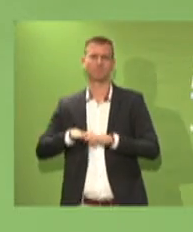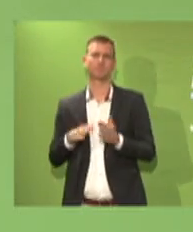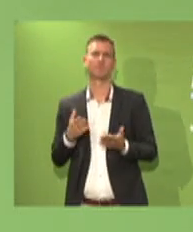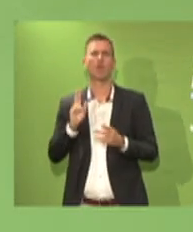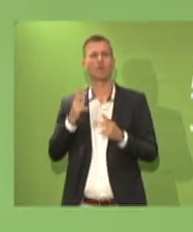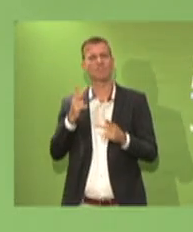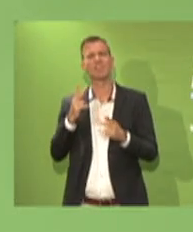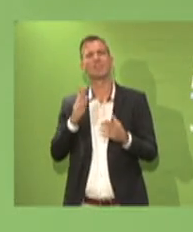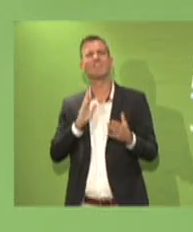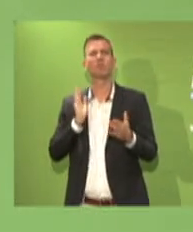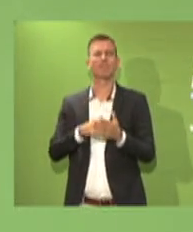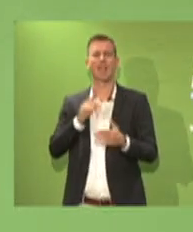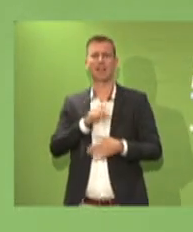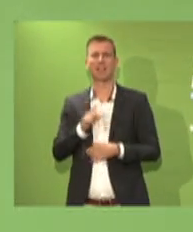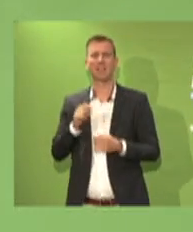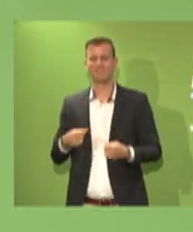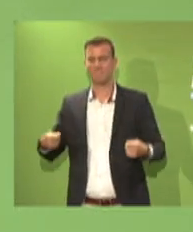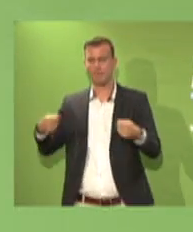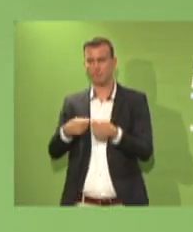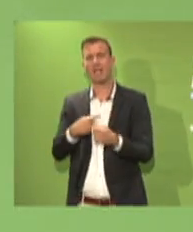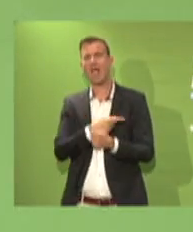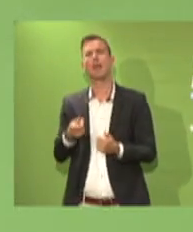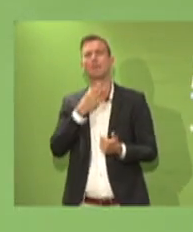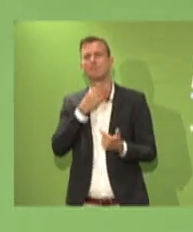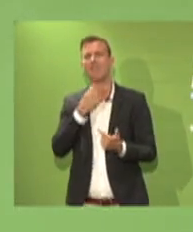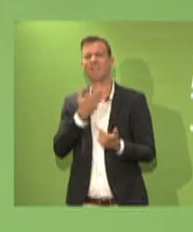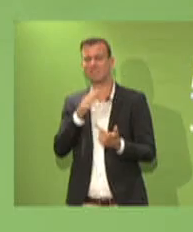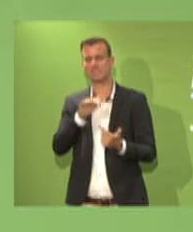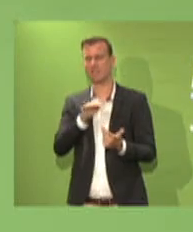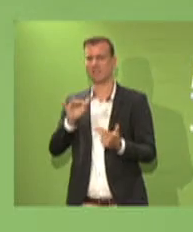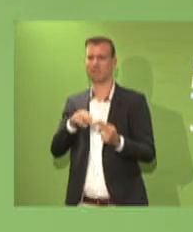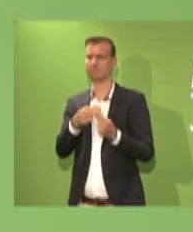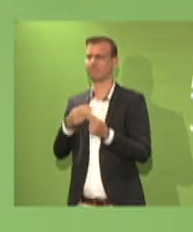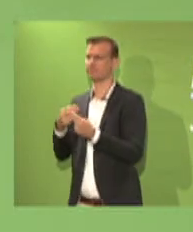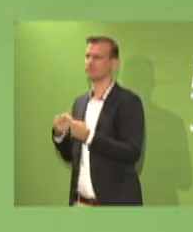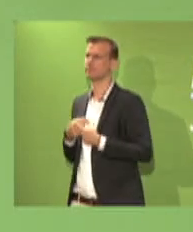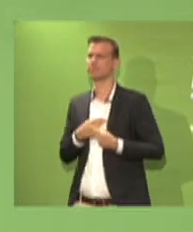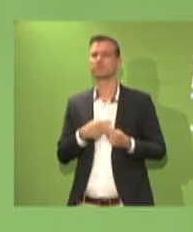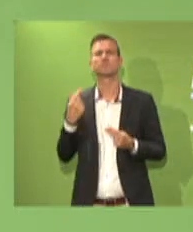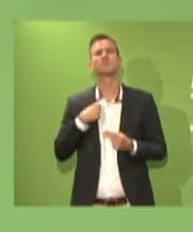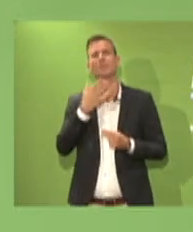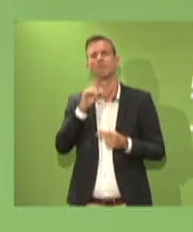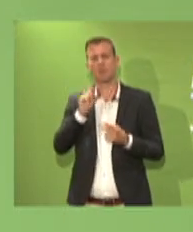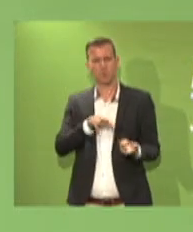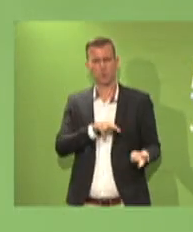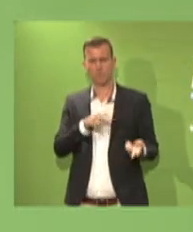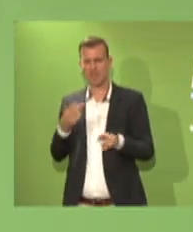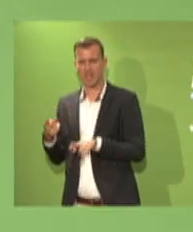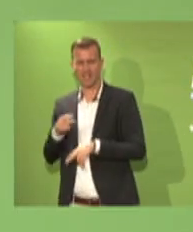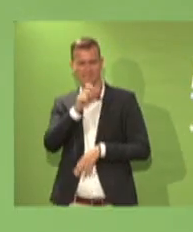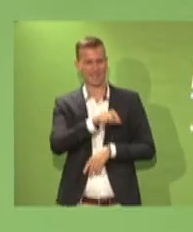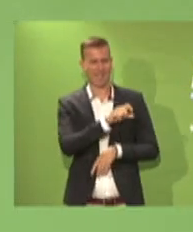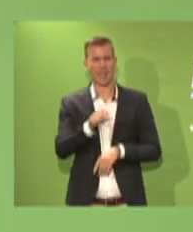durch die Portalkliniken, die eben im Verbund auch alle Bedarfe abdecken, gewährleistet. Und wir wollen eben, dass auch sozusagen der Übergang vom Krankenhaus